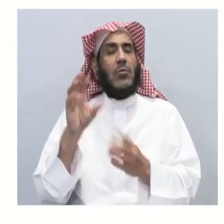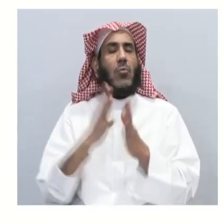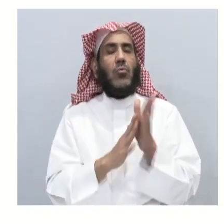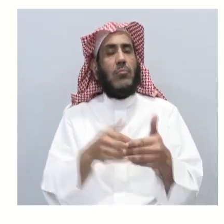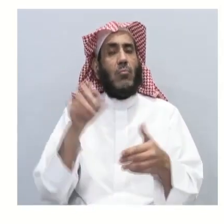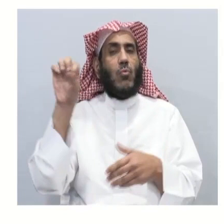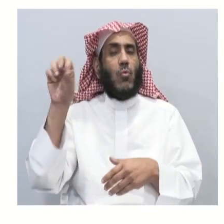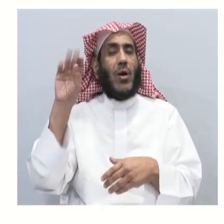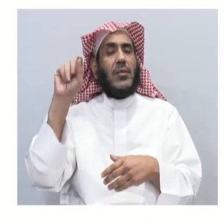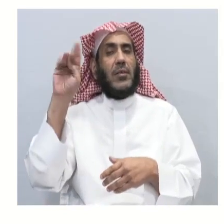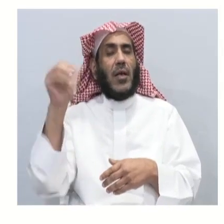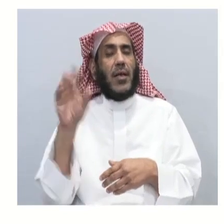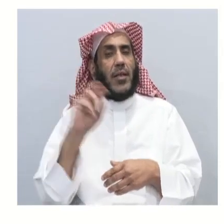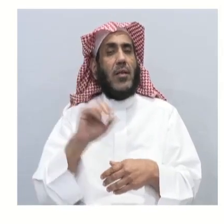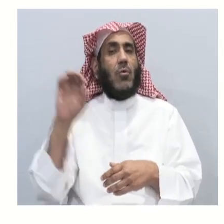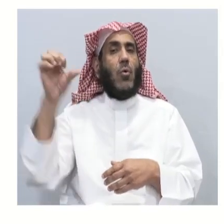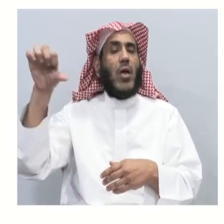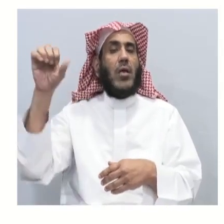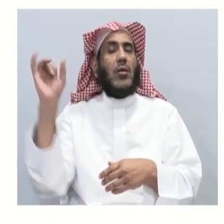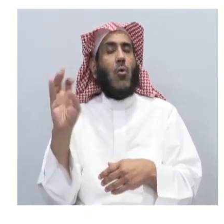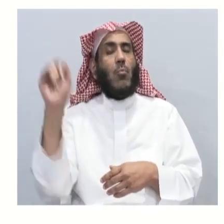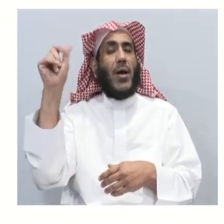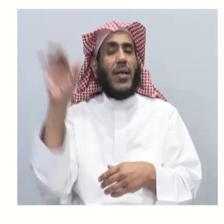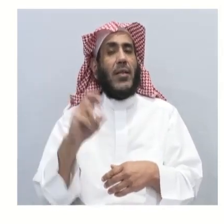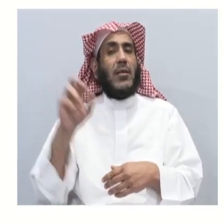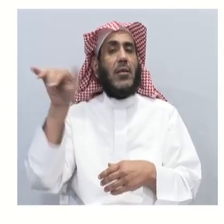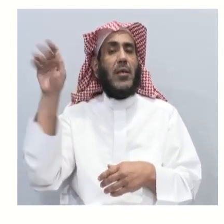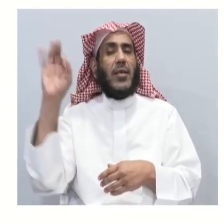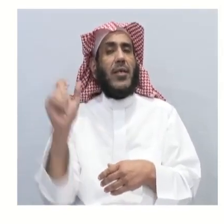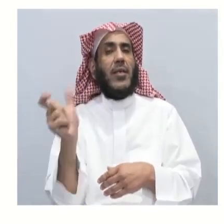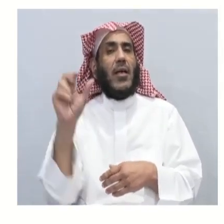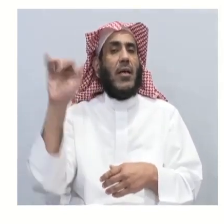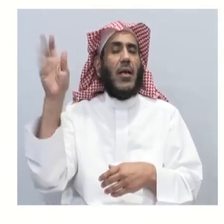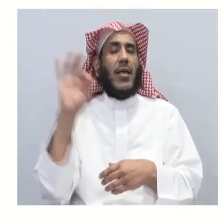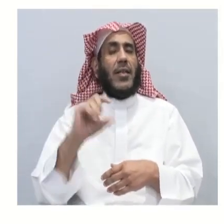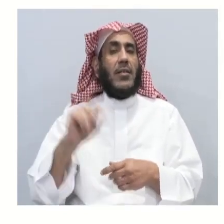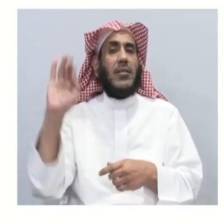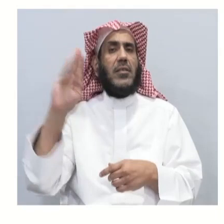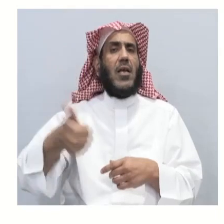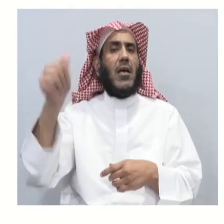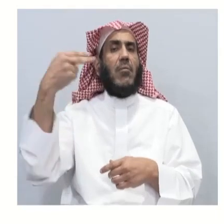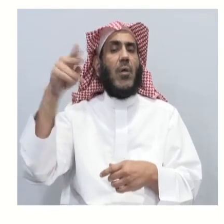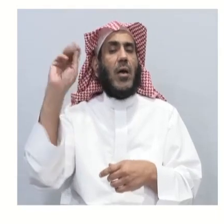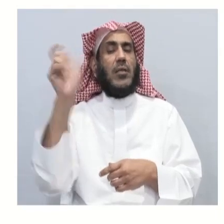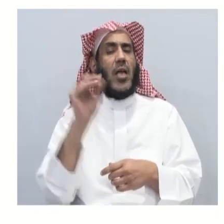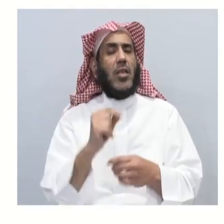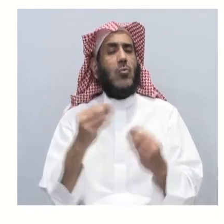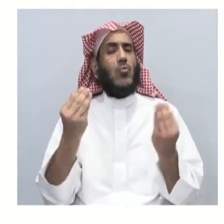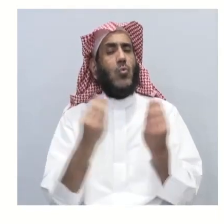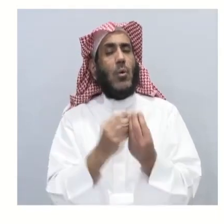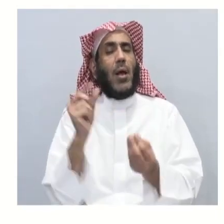أو يومئذ، حينئذ، ساعتئذ، تكتب كلمة